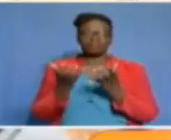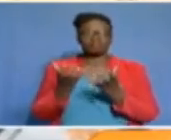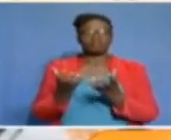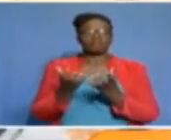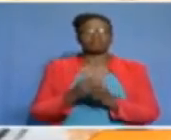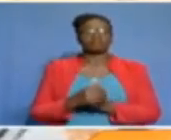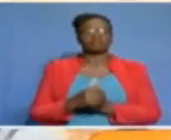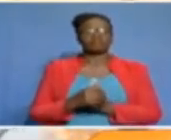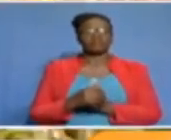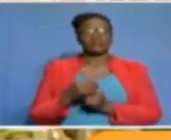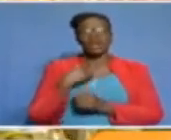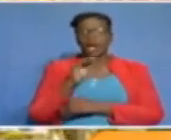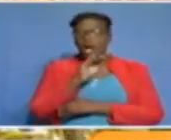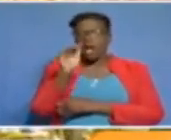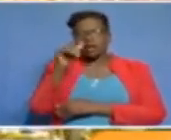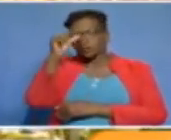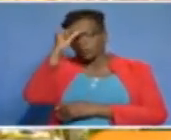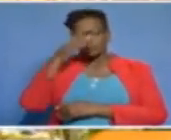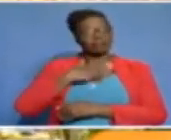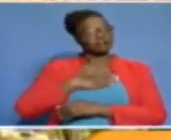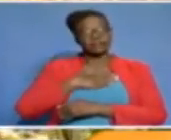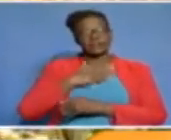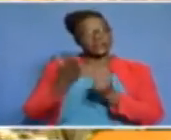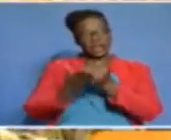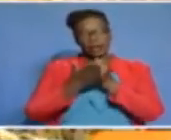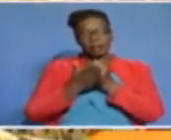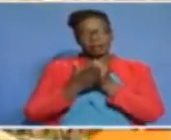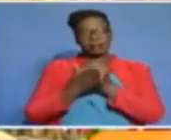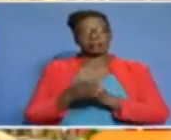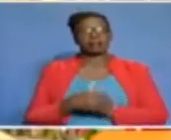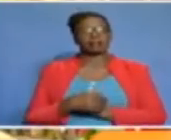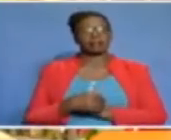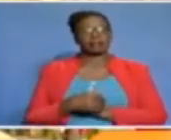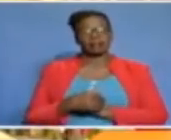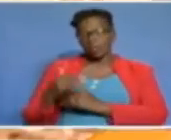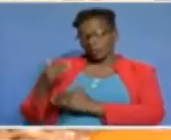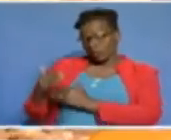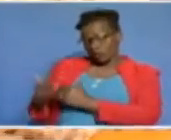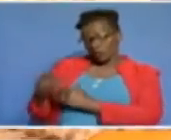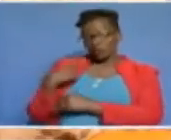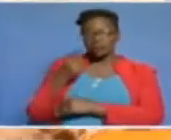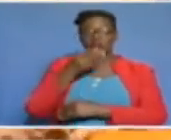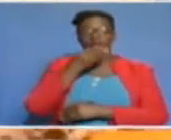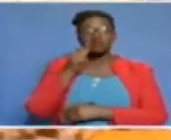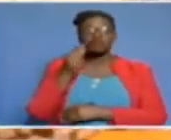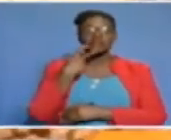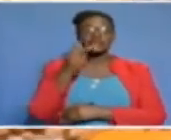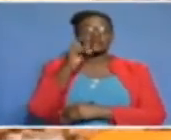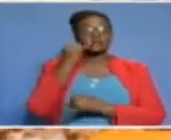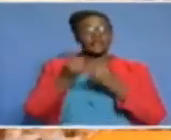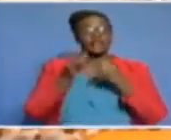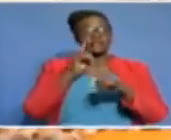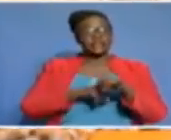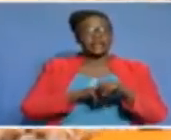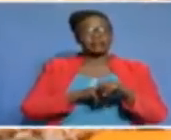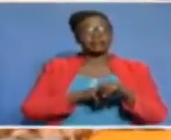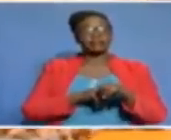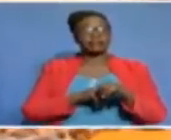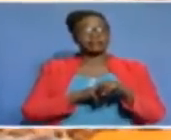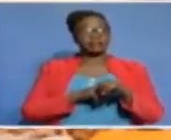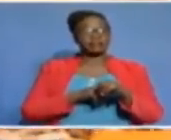tunaomba serikali mtusaidie. Kulingana na majirani, Nimrod alionekana kwa mara ya mwisho akiwa hai Ijumaa